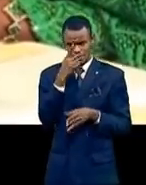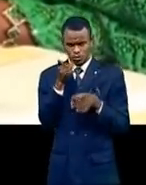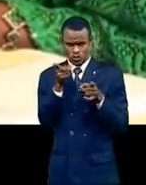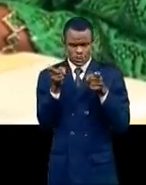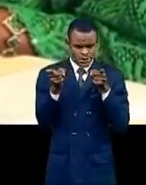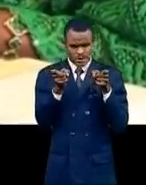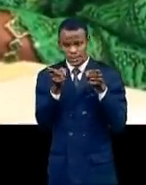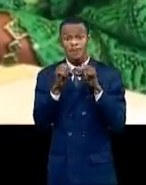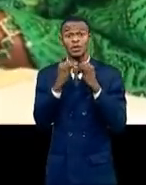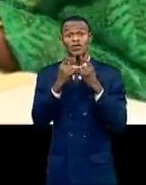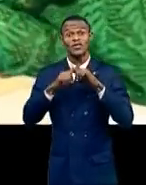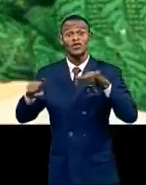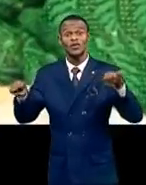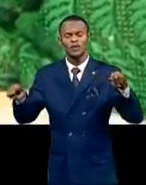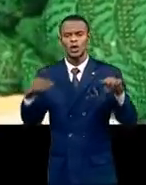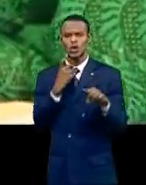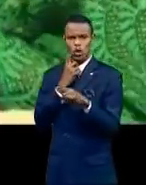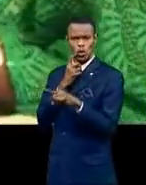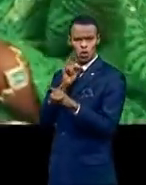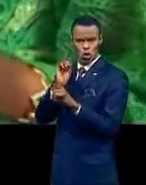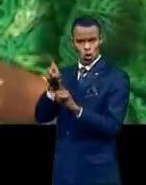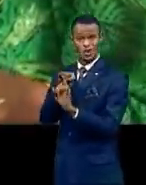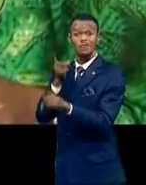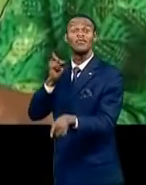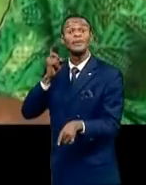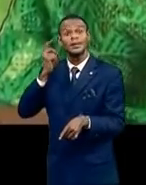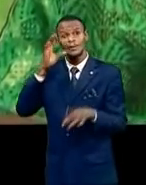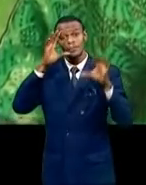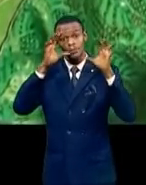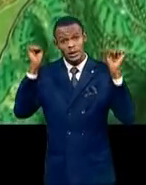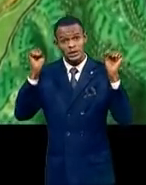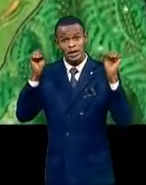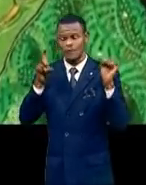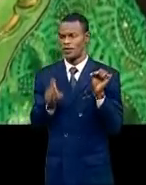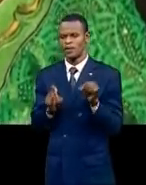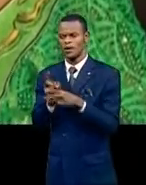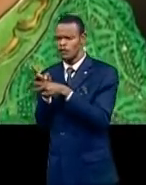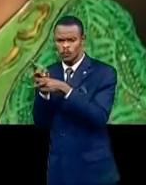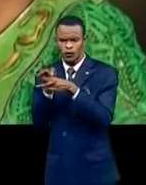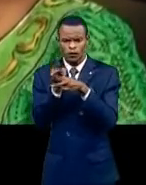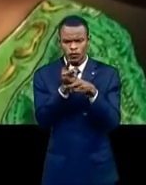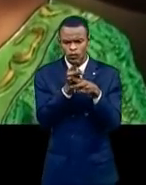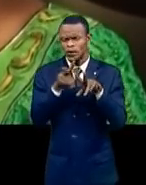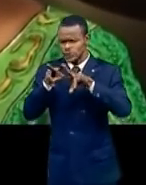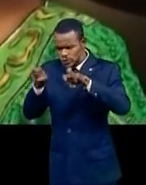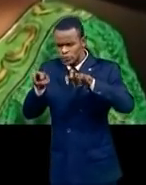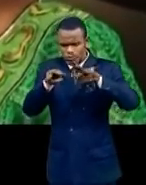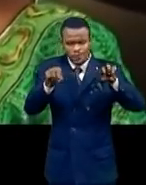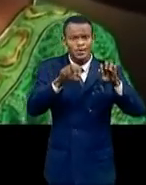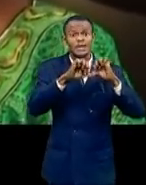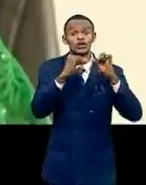président de la République, avec pour objectif d'obtenir des données fiables devant orienter la